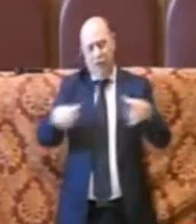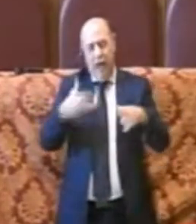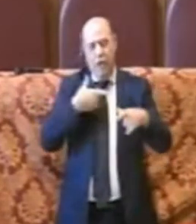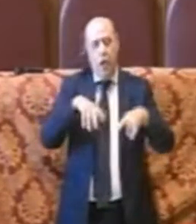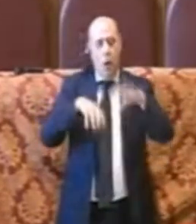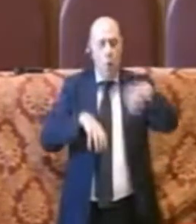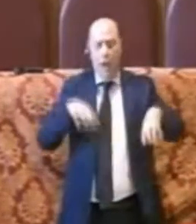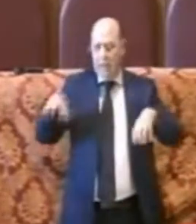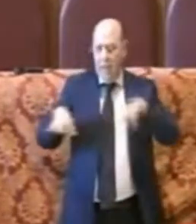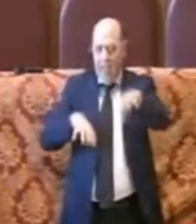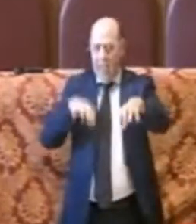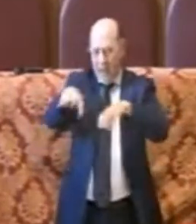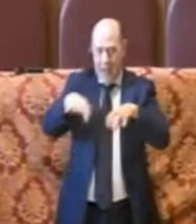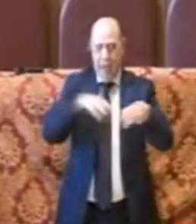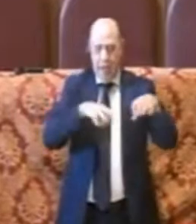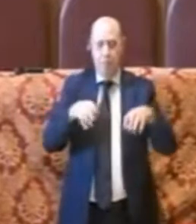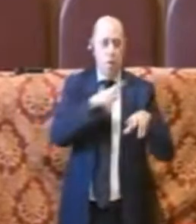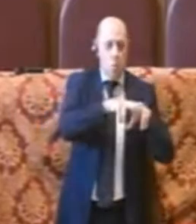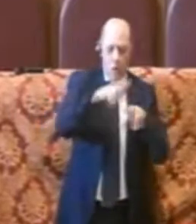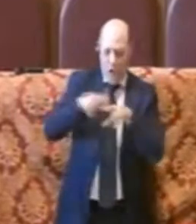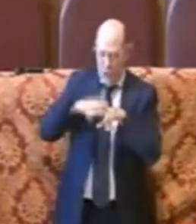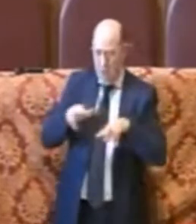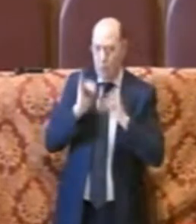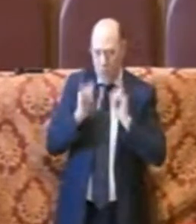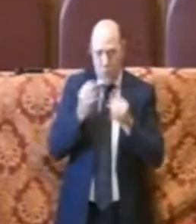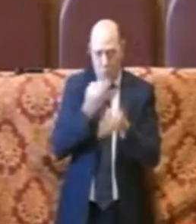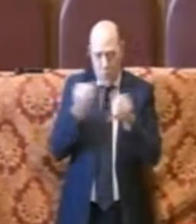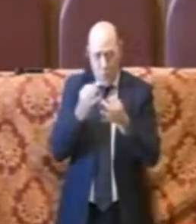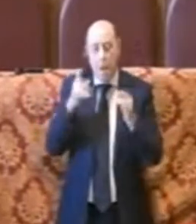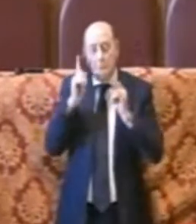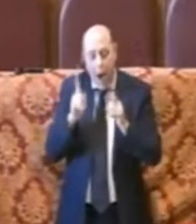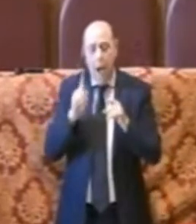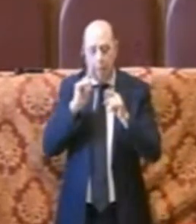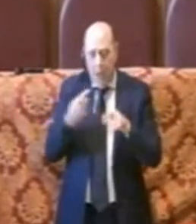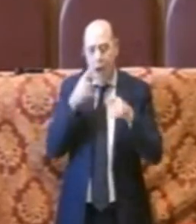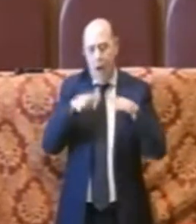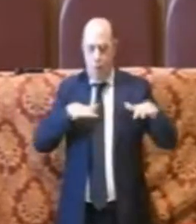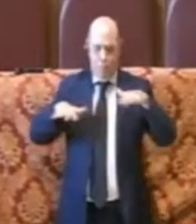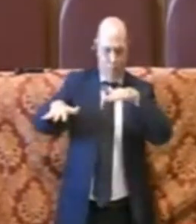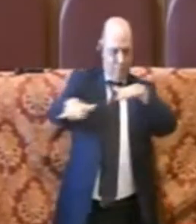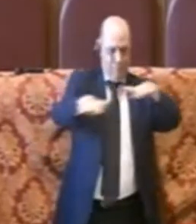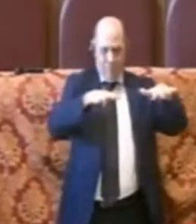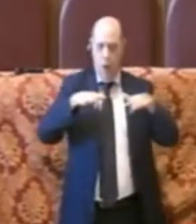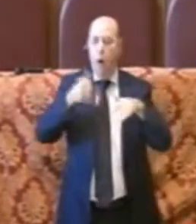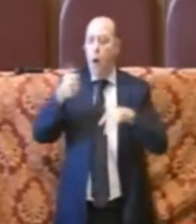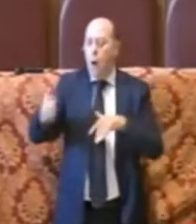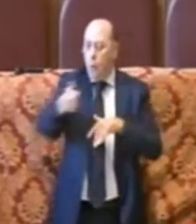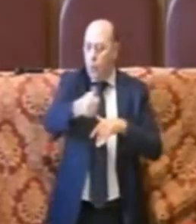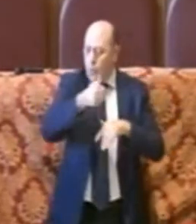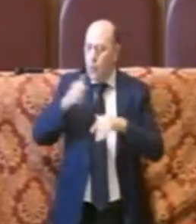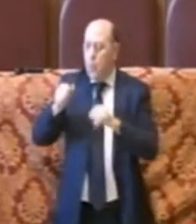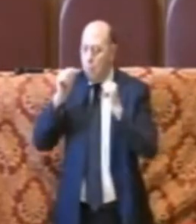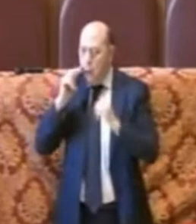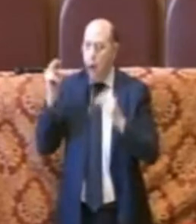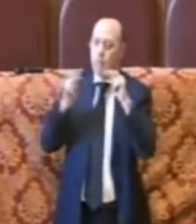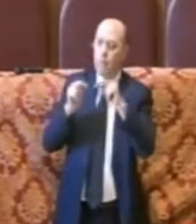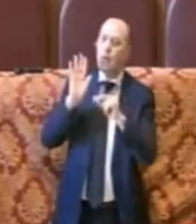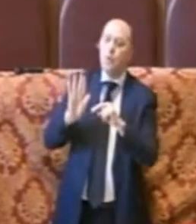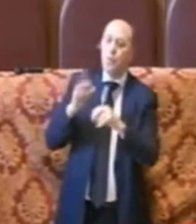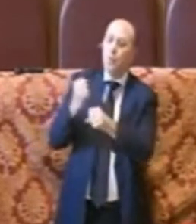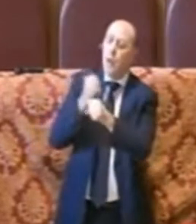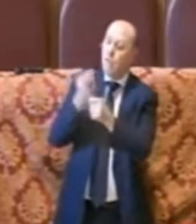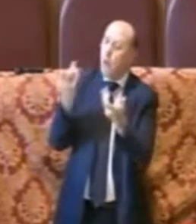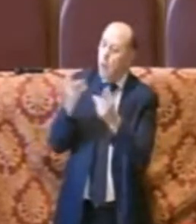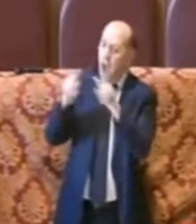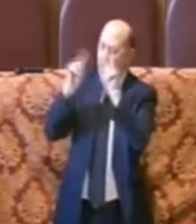giusto che sia, è suddivisa in municipi, e quindi era giusto dare conto che ogni municipio potesse avere diciamo, i suoi interventi, ma la città